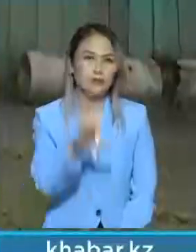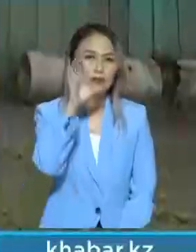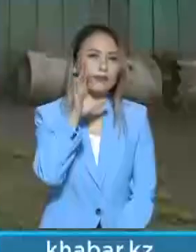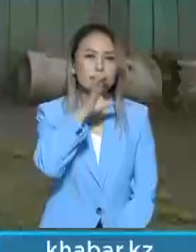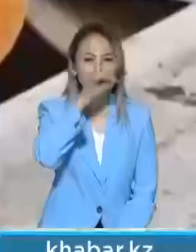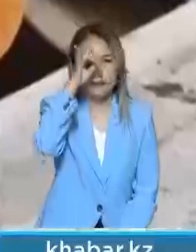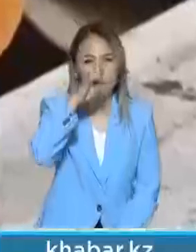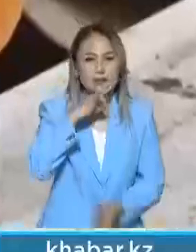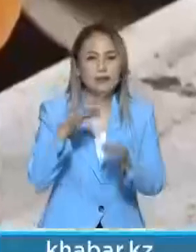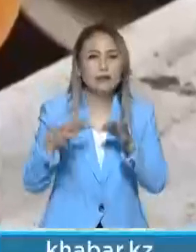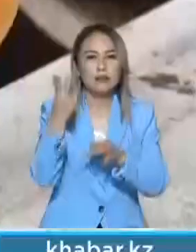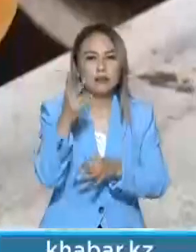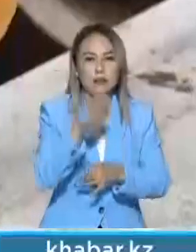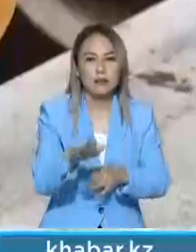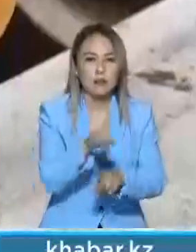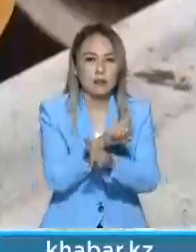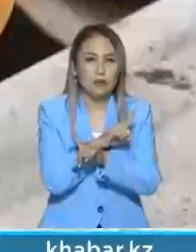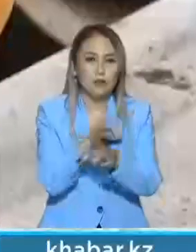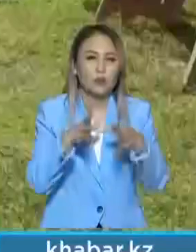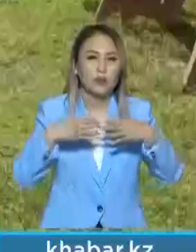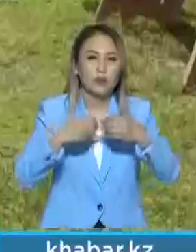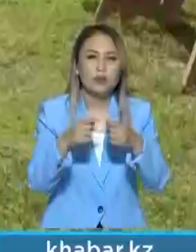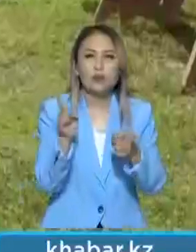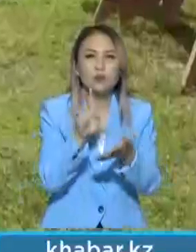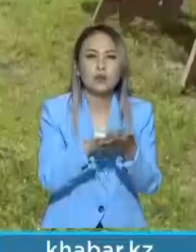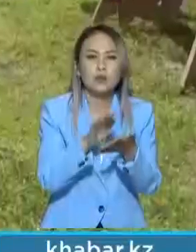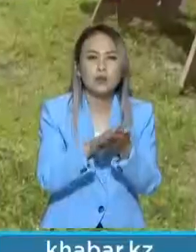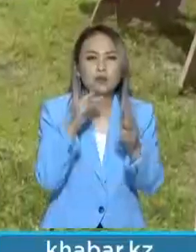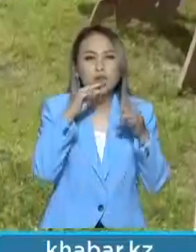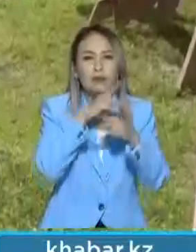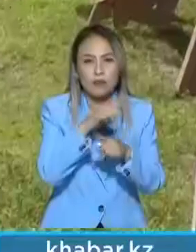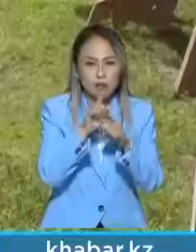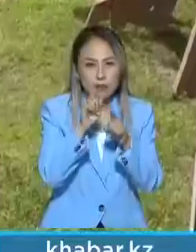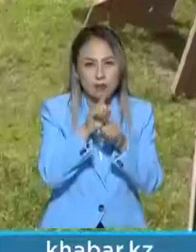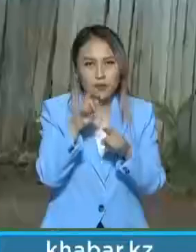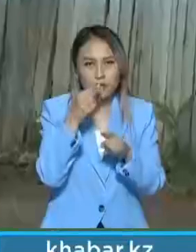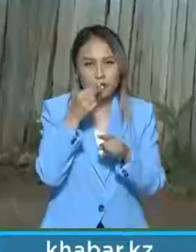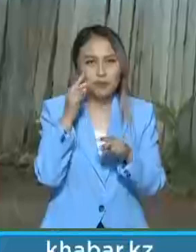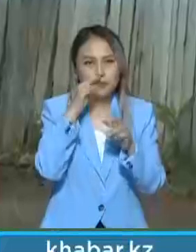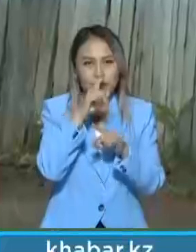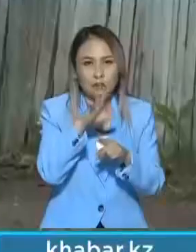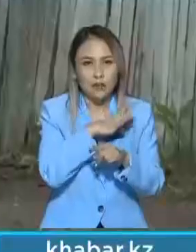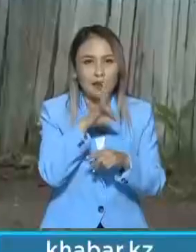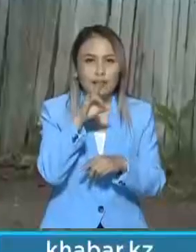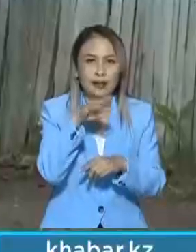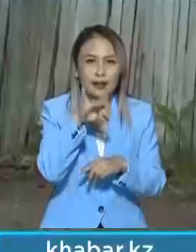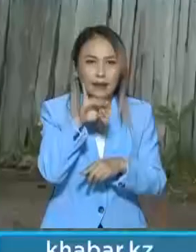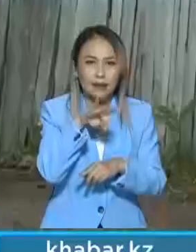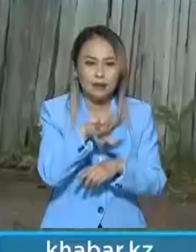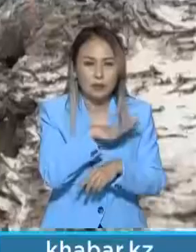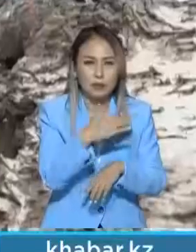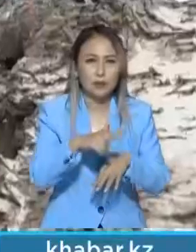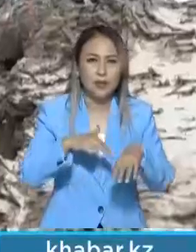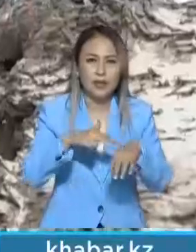Солтүстік Қазақстан облысында екі баласы қайтыс болған отбасының неден уланғаны анықталды. Бір үйлі жан нитриттен уланған.